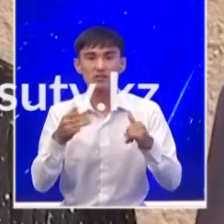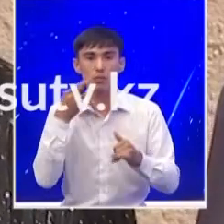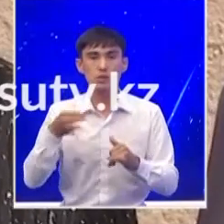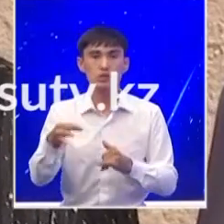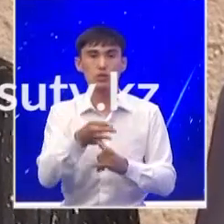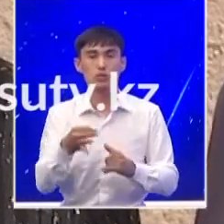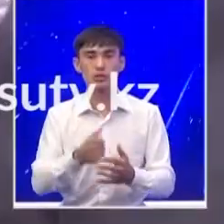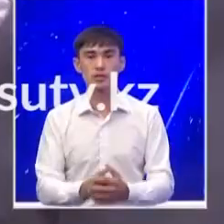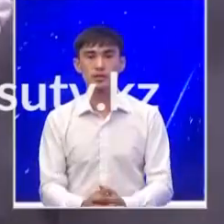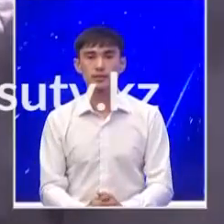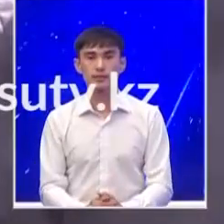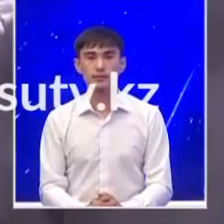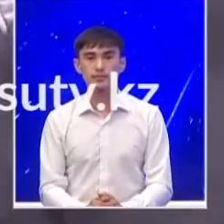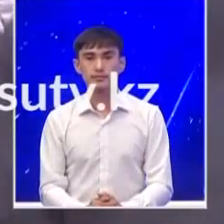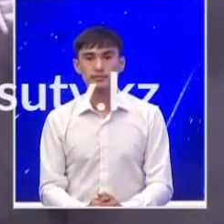области.